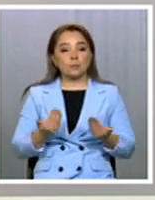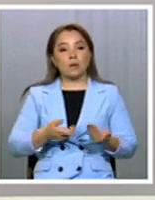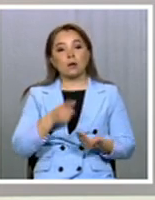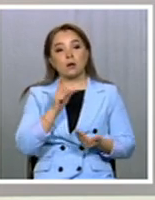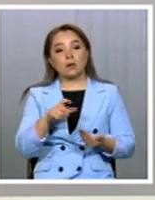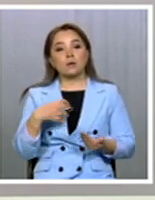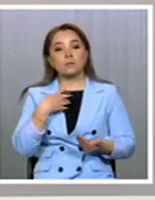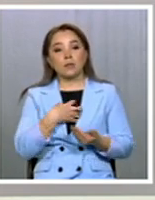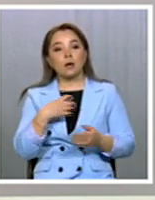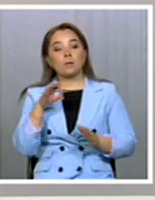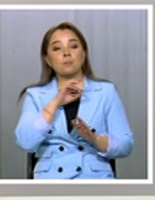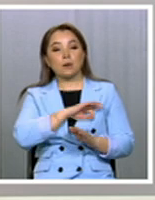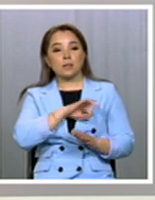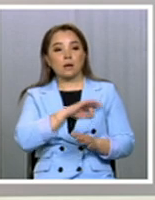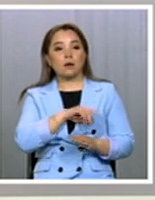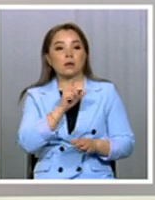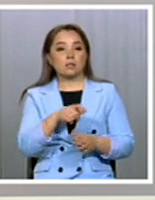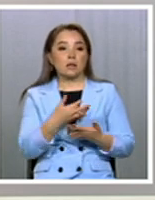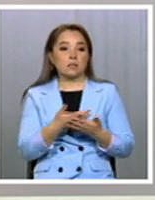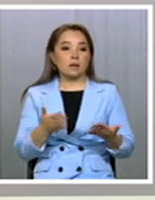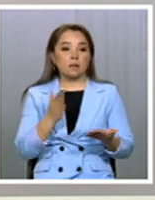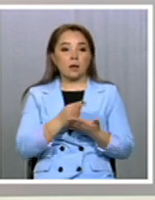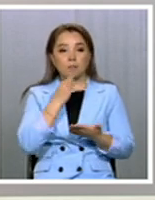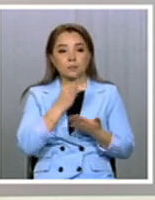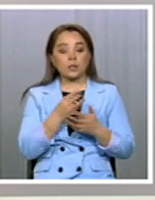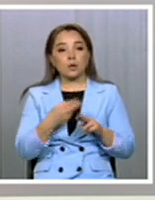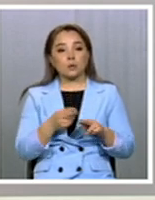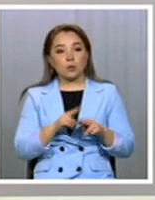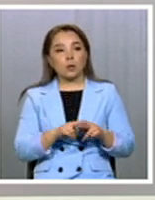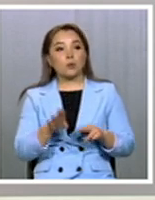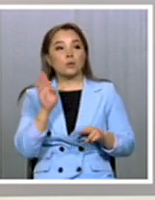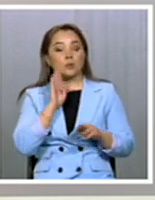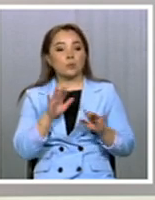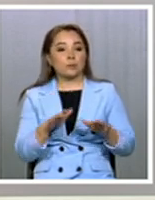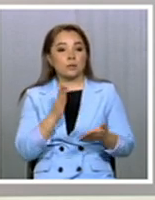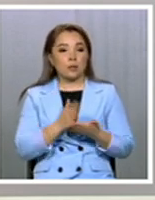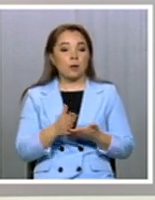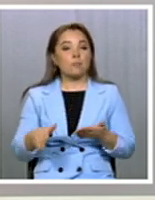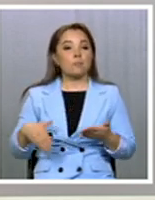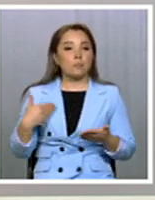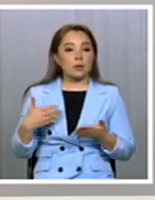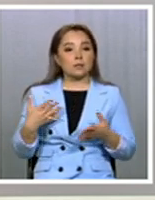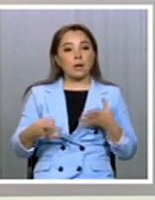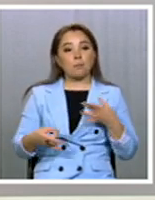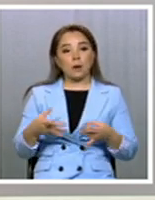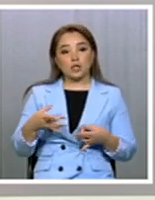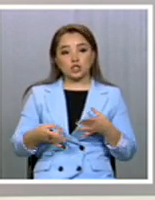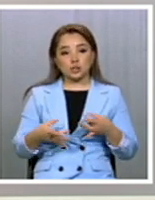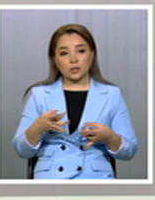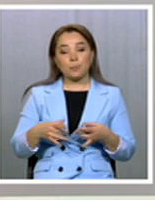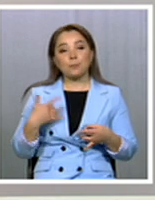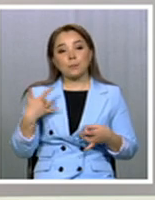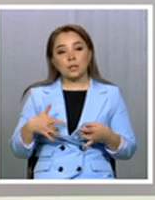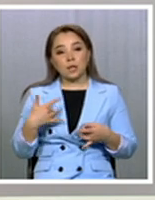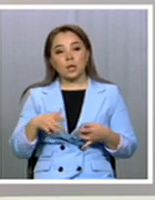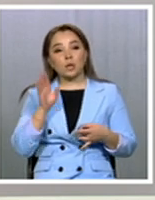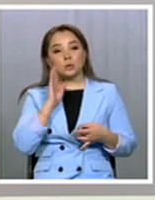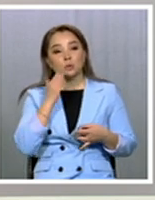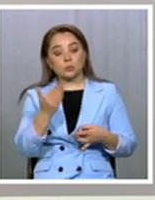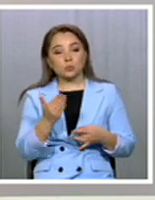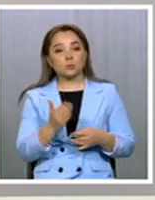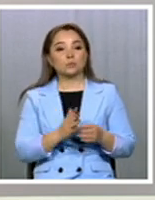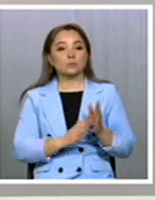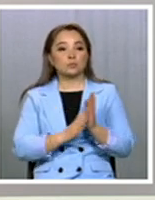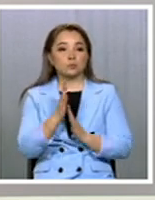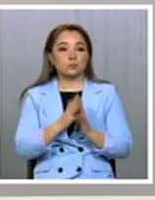бойынша пайдаланатын заттар. Оларға ауыз су, пайдалы балшық, минералды су, жабайы